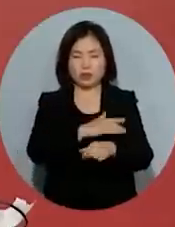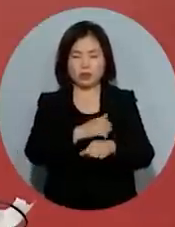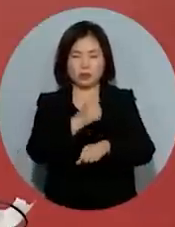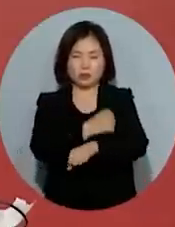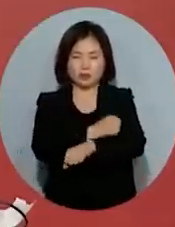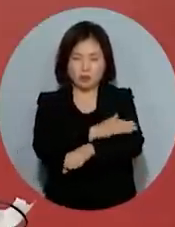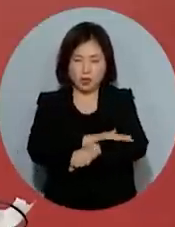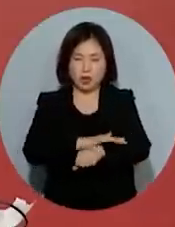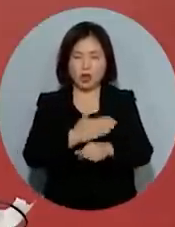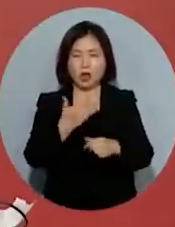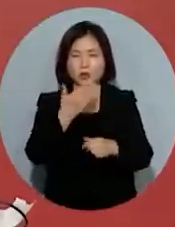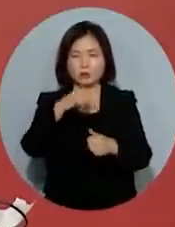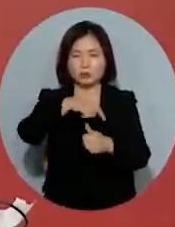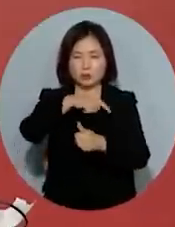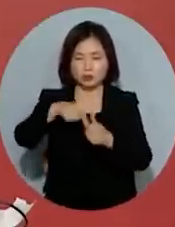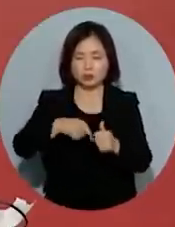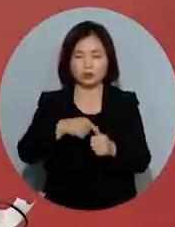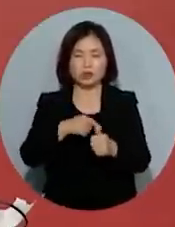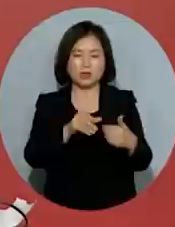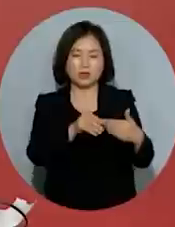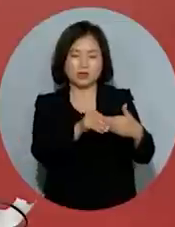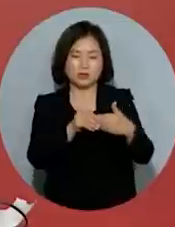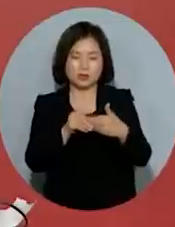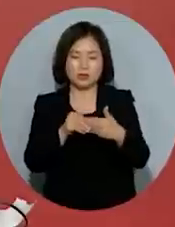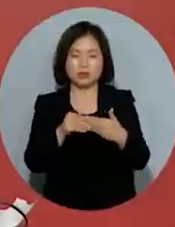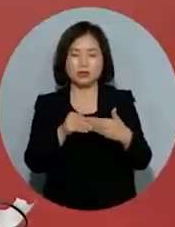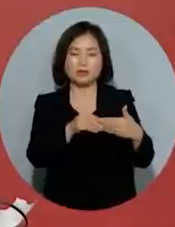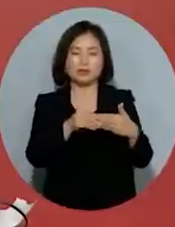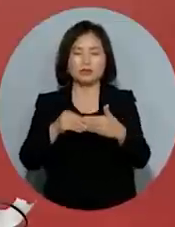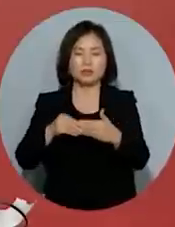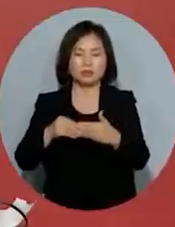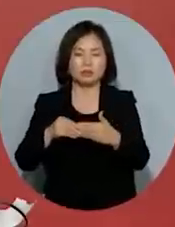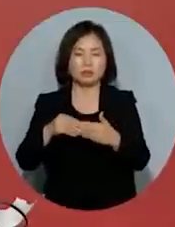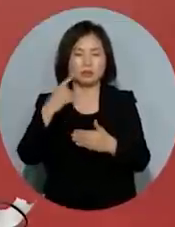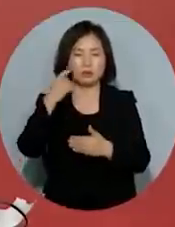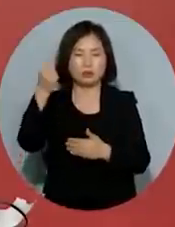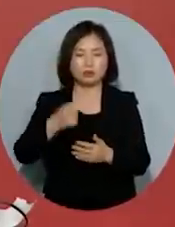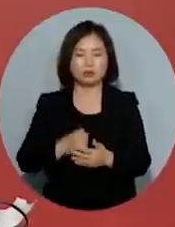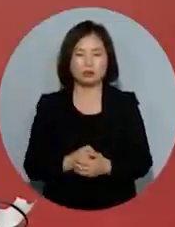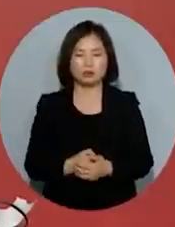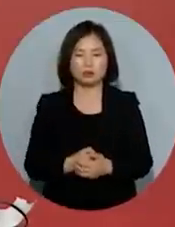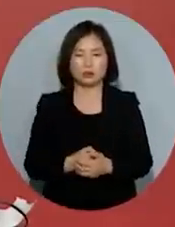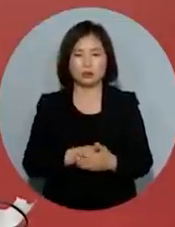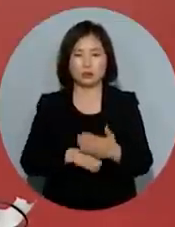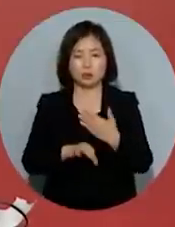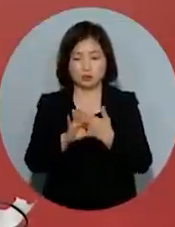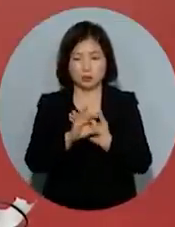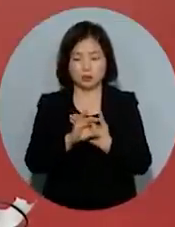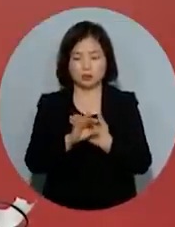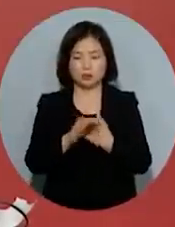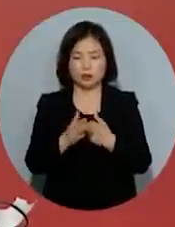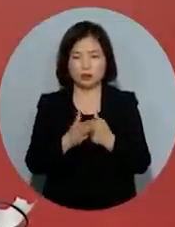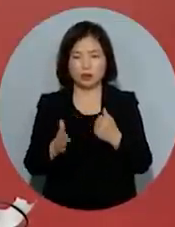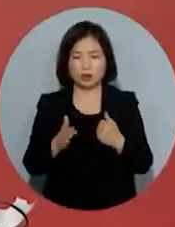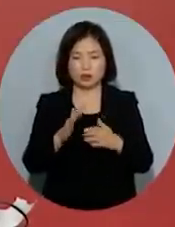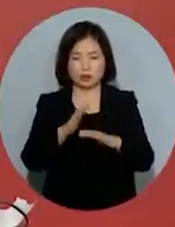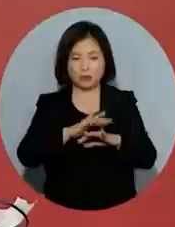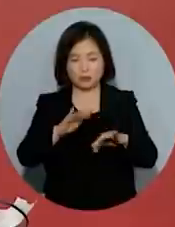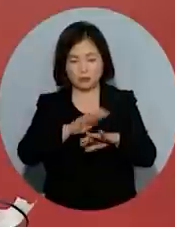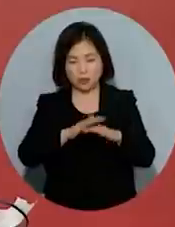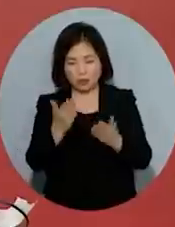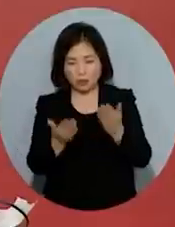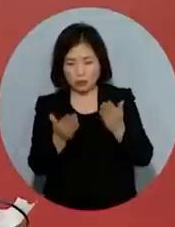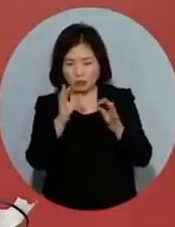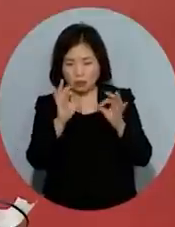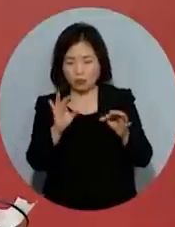있도록 그렇게 이끌어 나가는 리더라고 생각합니다. 그러면 사람을 잘 알아보고 또